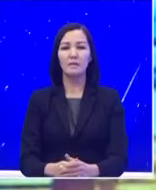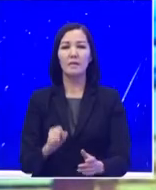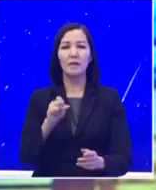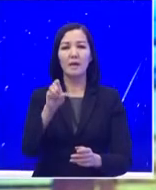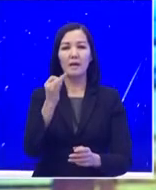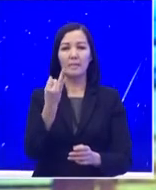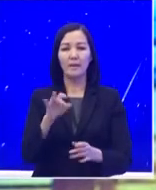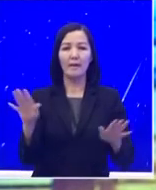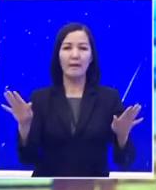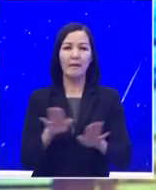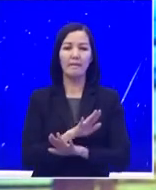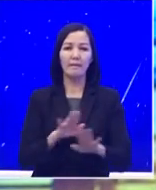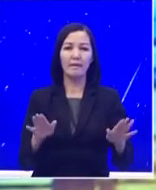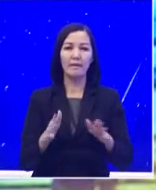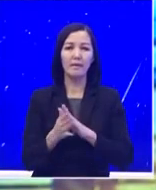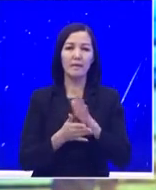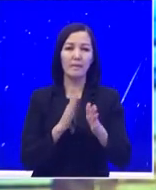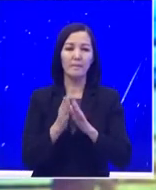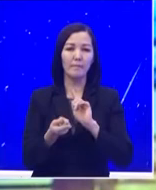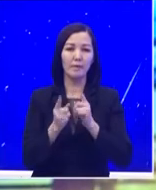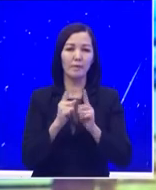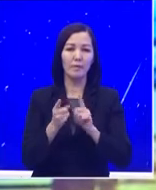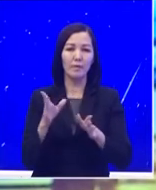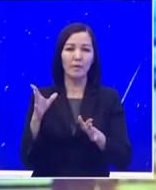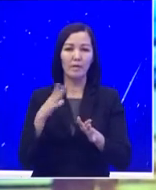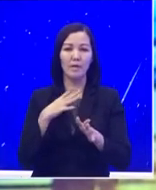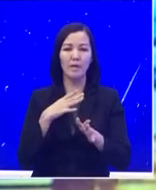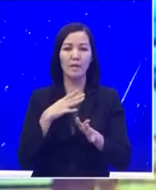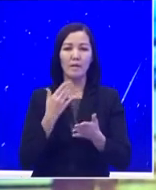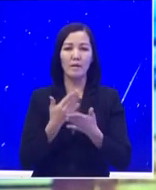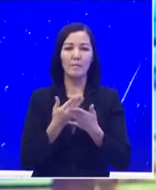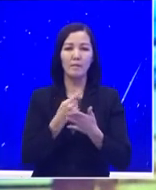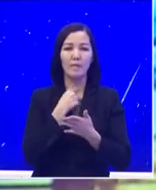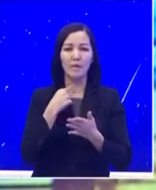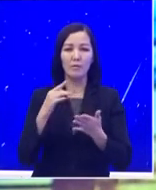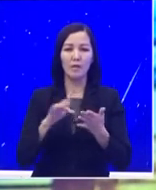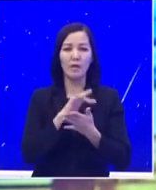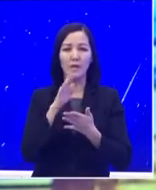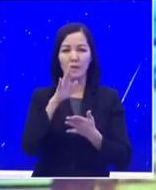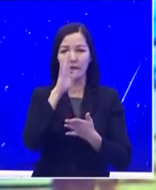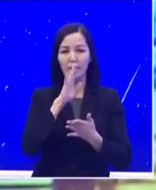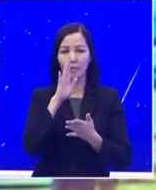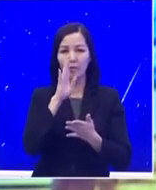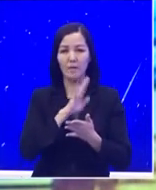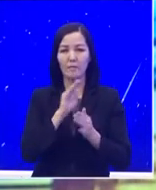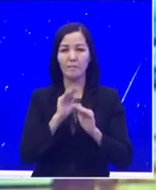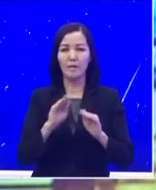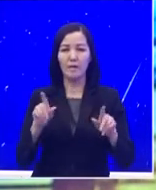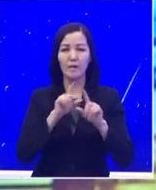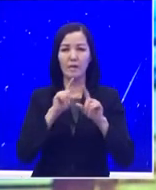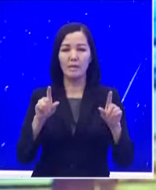Абай өлеңдері ымишара тілінде де насихатталып жүр. Мәселен, бұл орайда Талдықорған қаласындағы есту қабілеті бұзылған балаларға